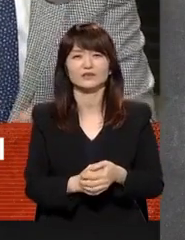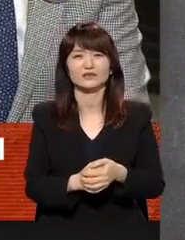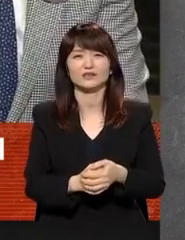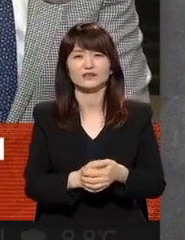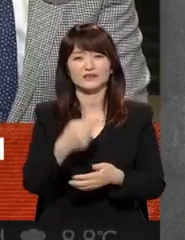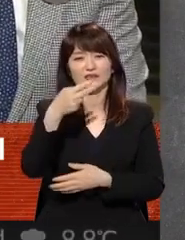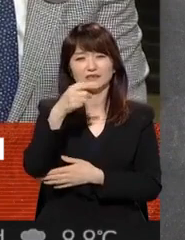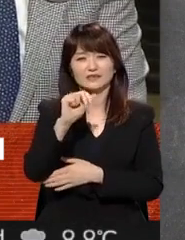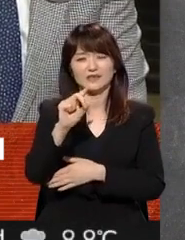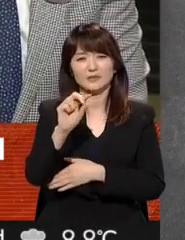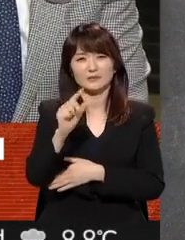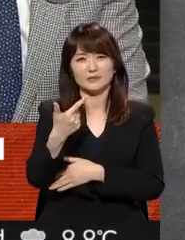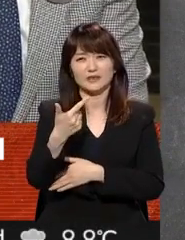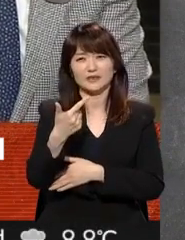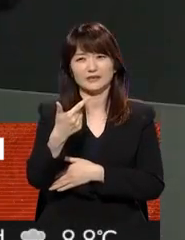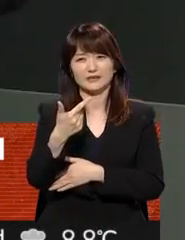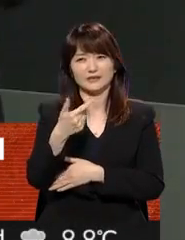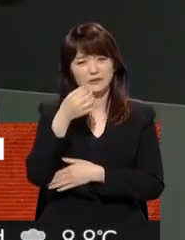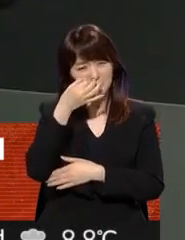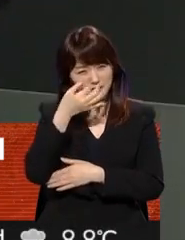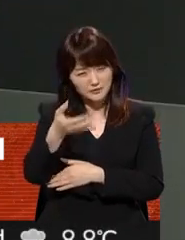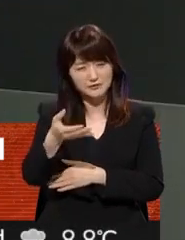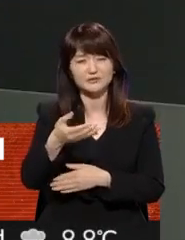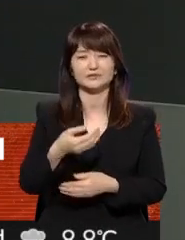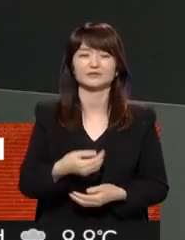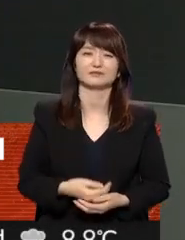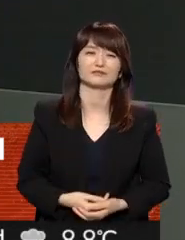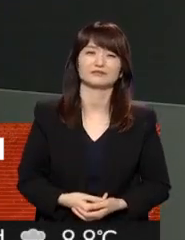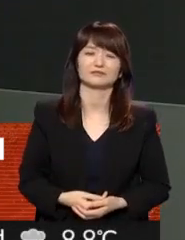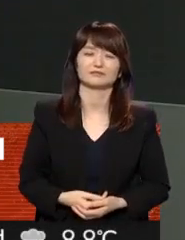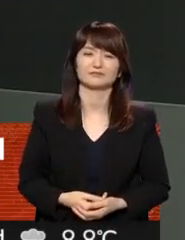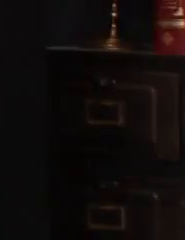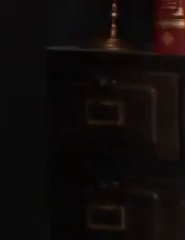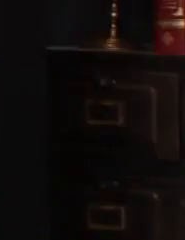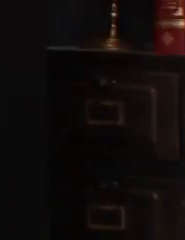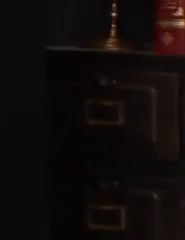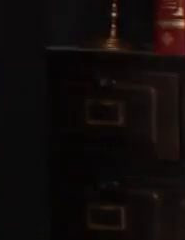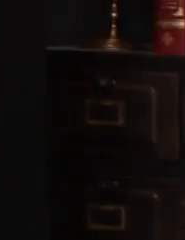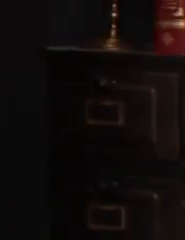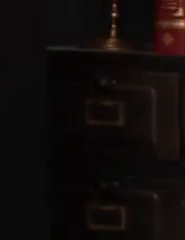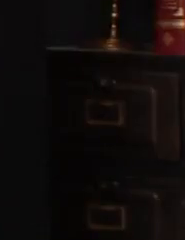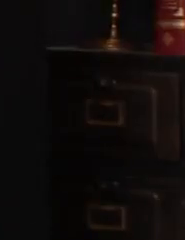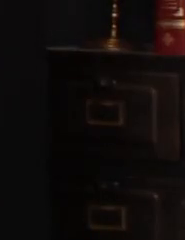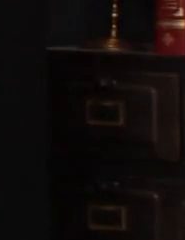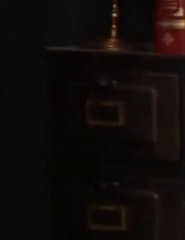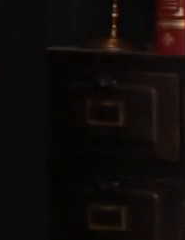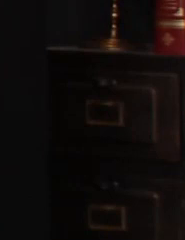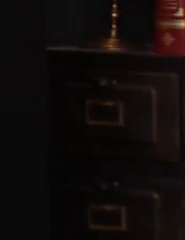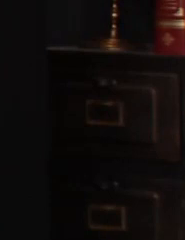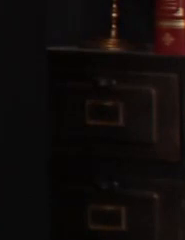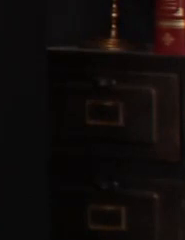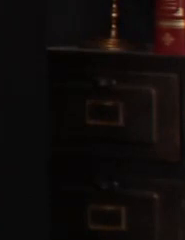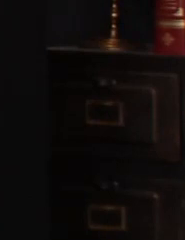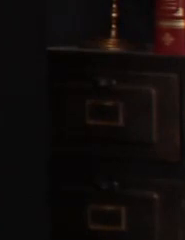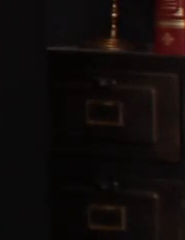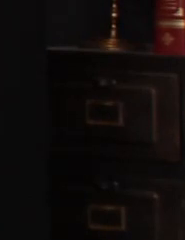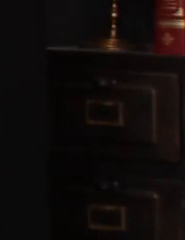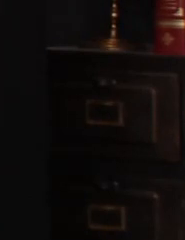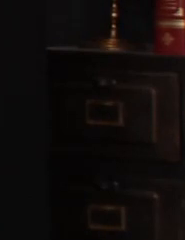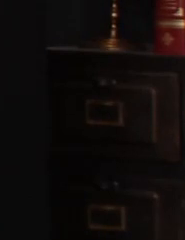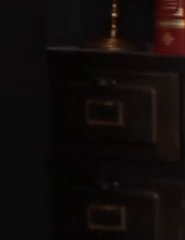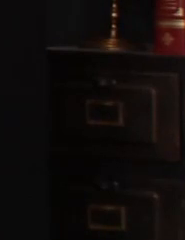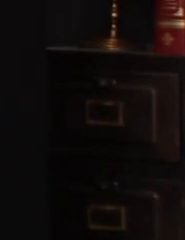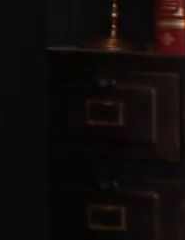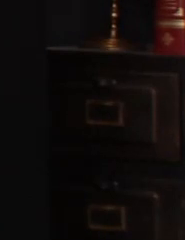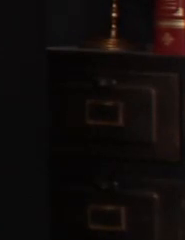나오셨습니다 그러니까요 안 나오려고 하다가 결국 이렇게 나오셨습니다 가족 여러분 잊지 마시고 구독과